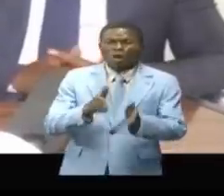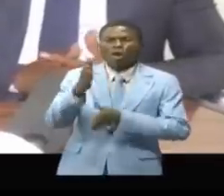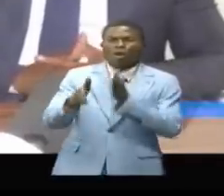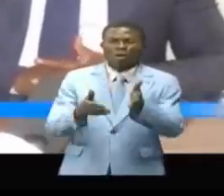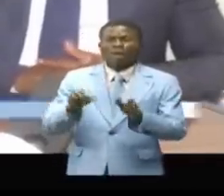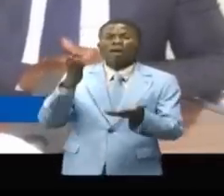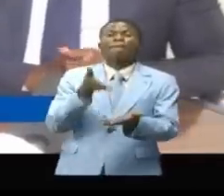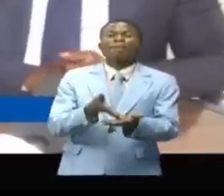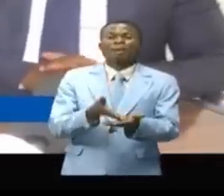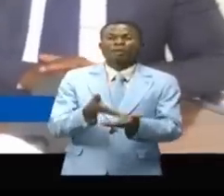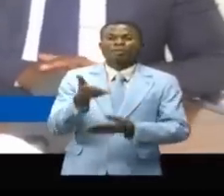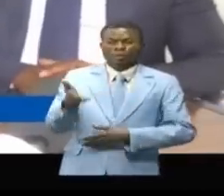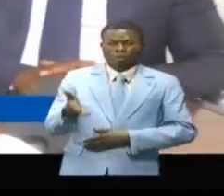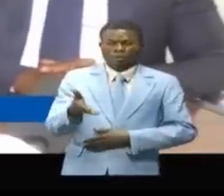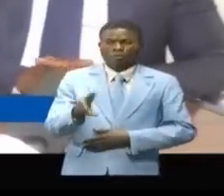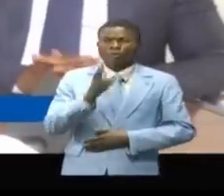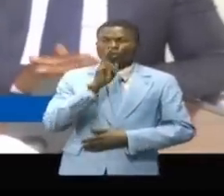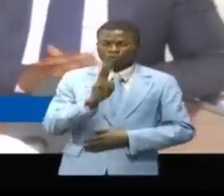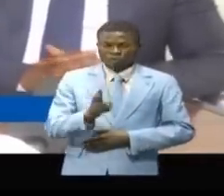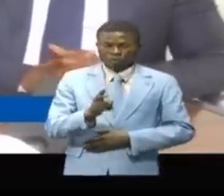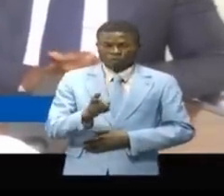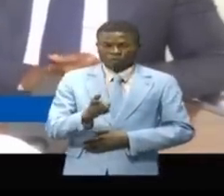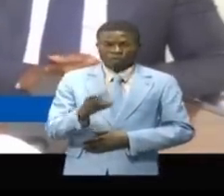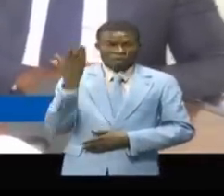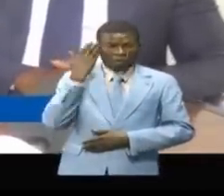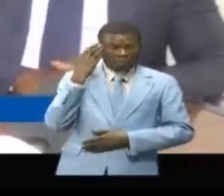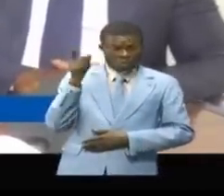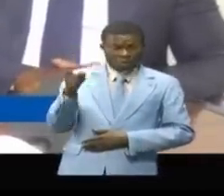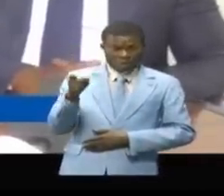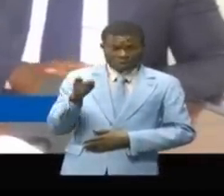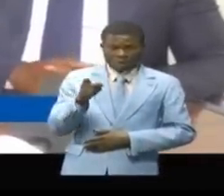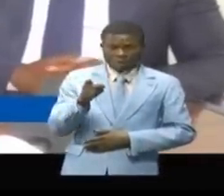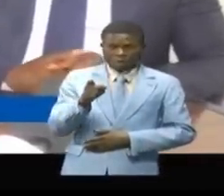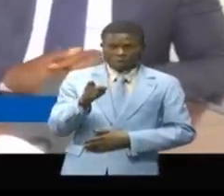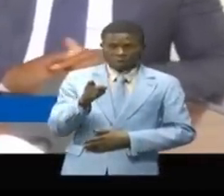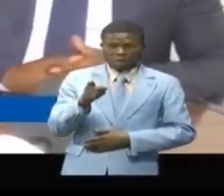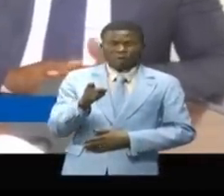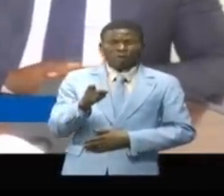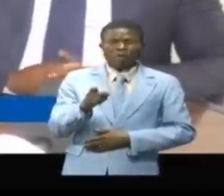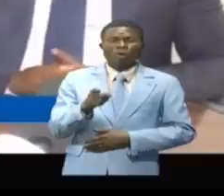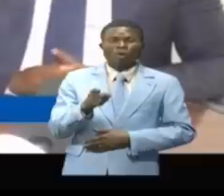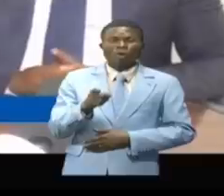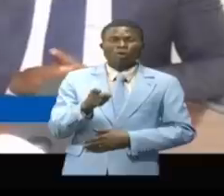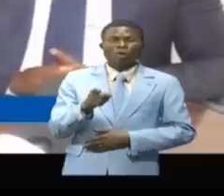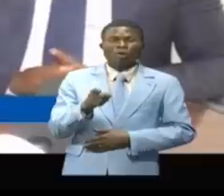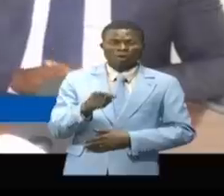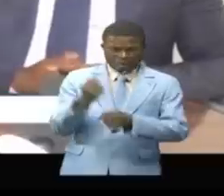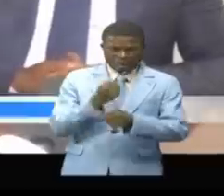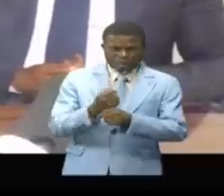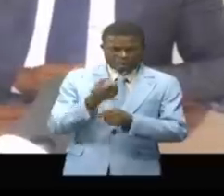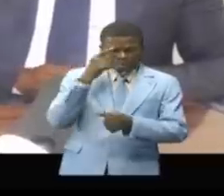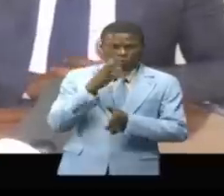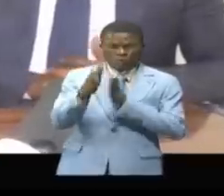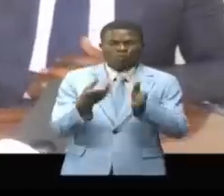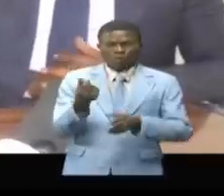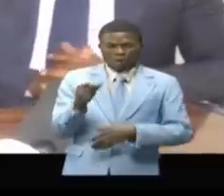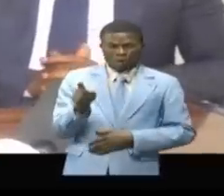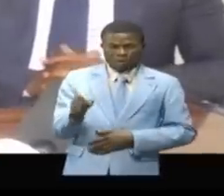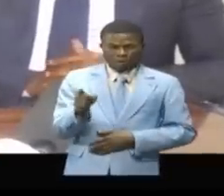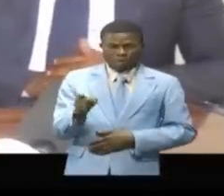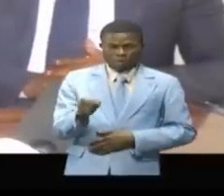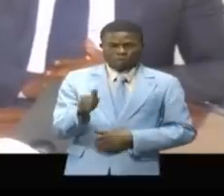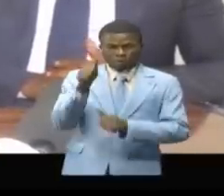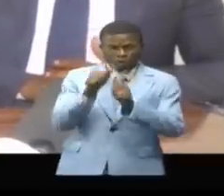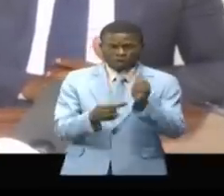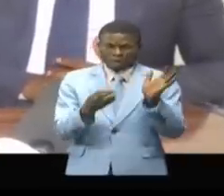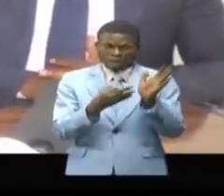indices très sérieux qui montrent que le monsieur a été la casserole de ces drames. Donc chaque le